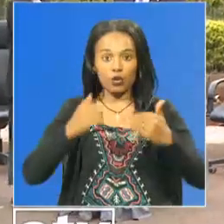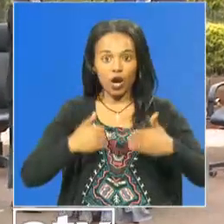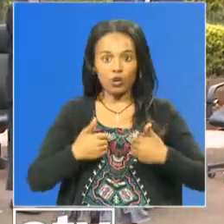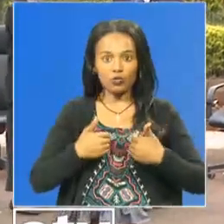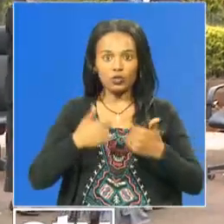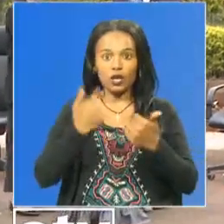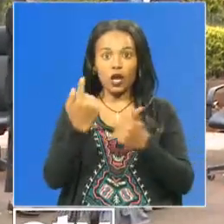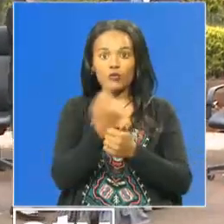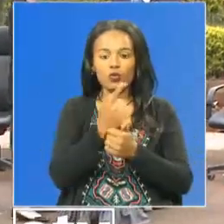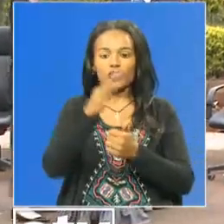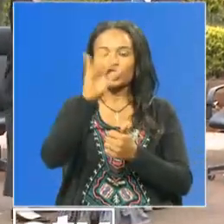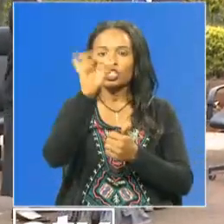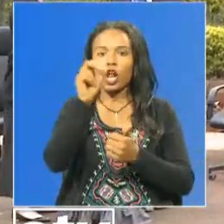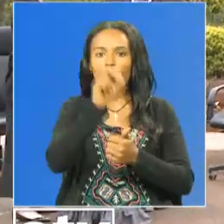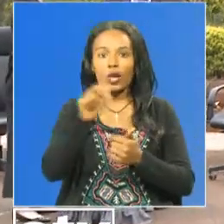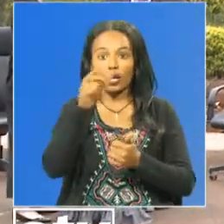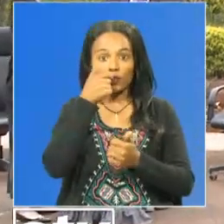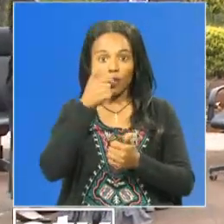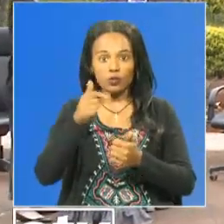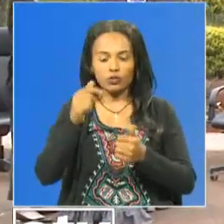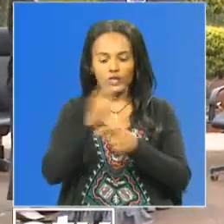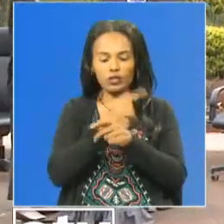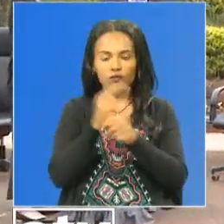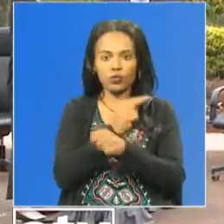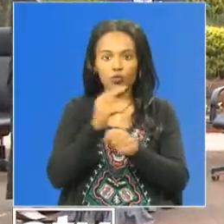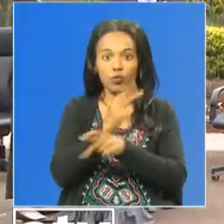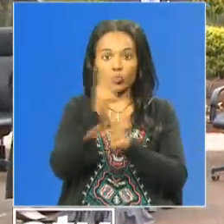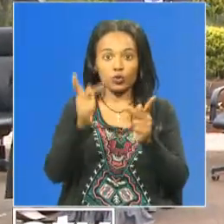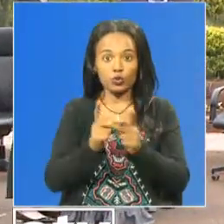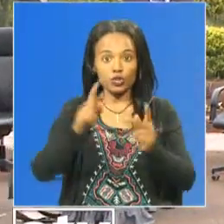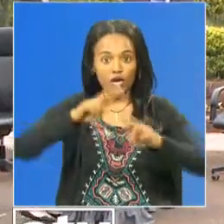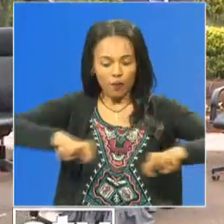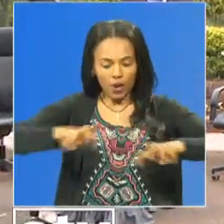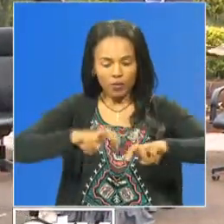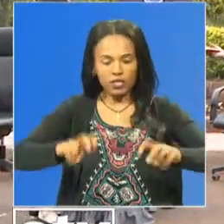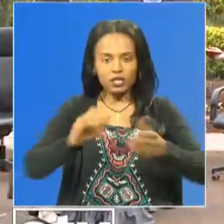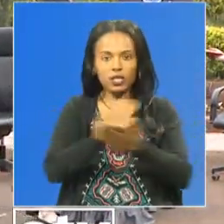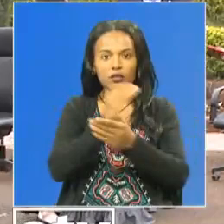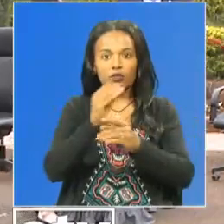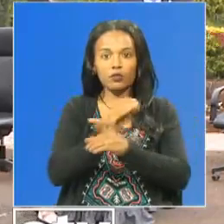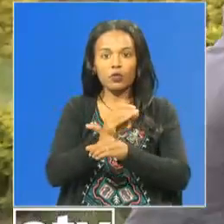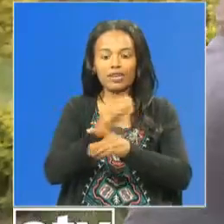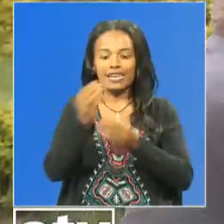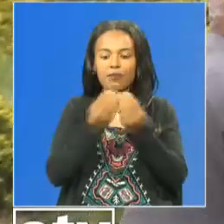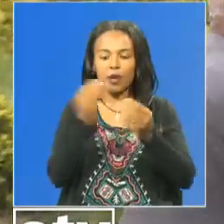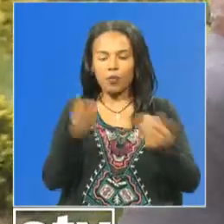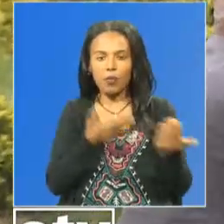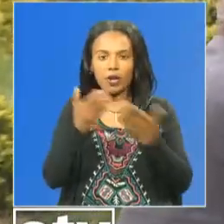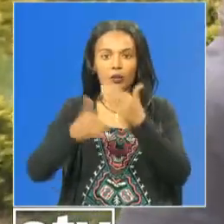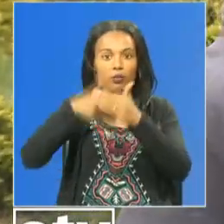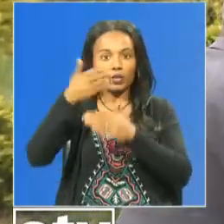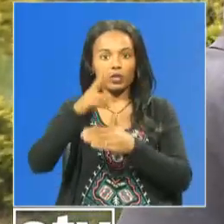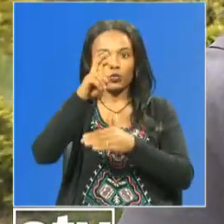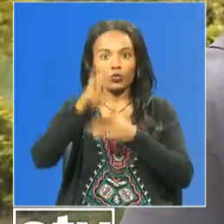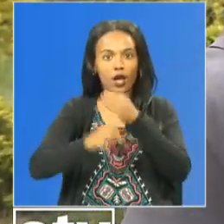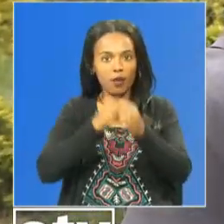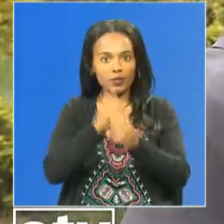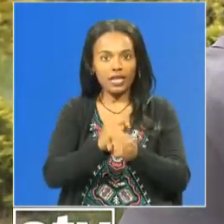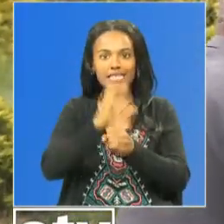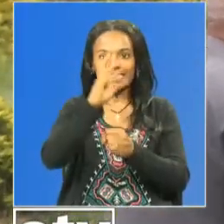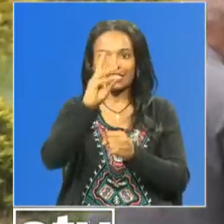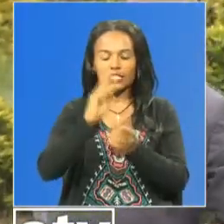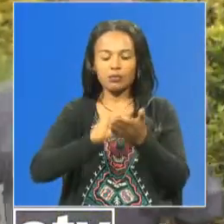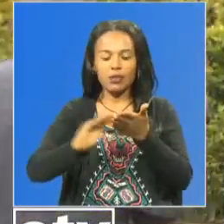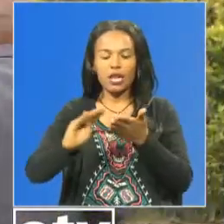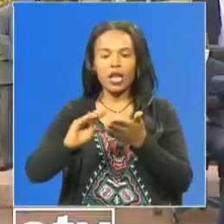ሂላላ እንዲሁም ሽላቦ የተባሉትን የተፈጥሮ ጋዝ መስኮች በማልማት የተፈጥሮ ጋዝ ምርትን ለገበያ በማቅረብ በሚቀጥሉት 20 ዓመታት 6 ቢሊዮን